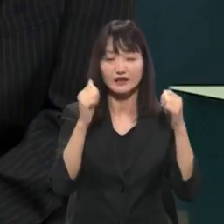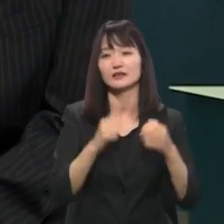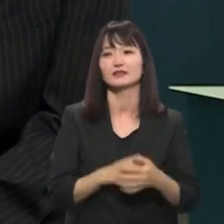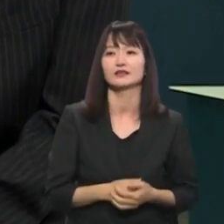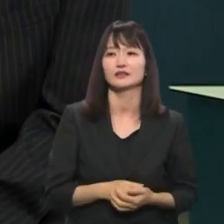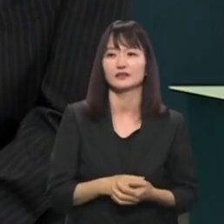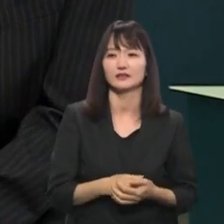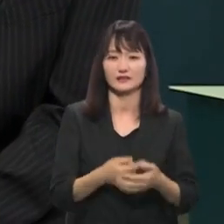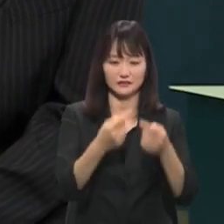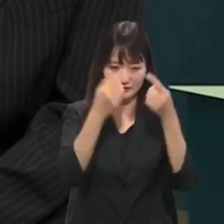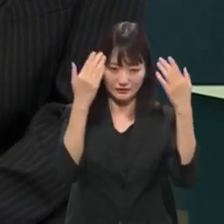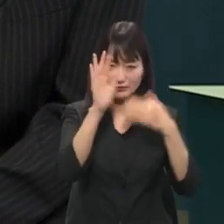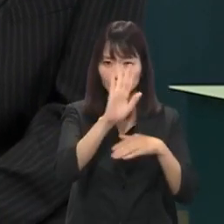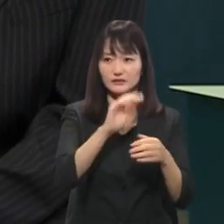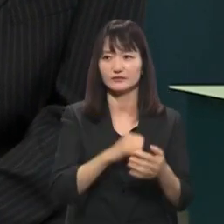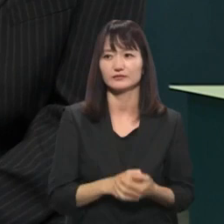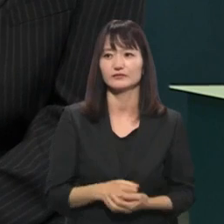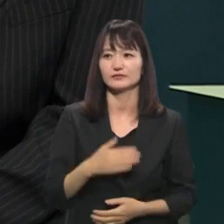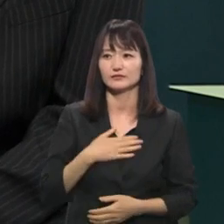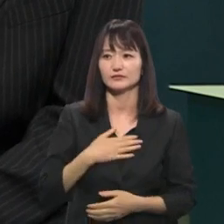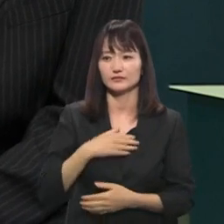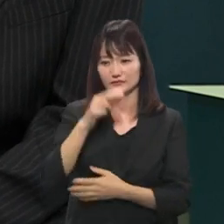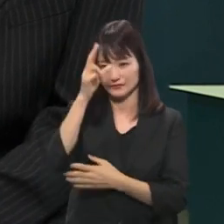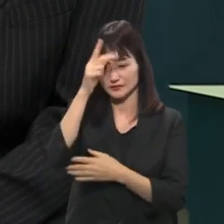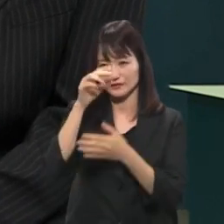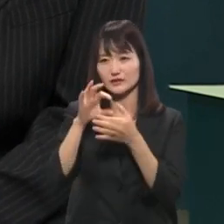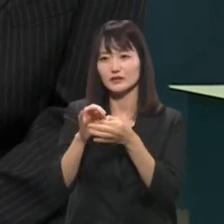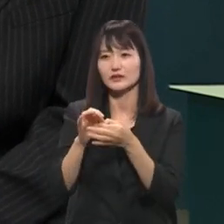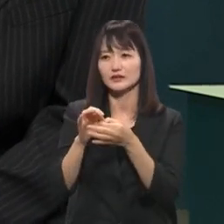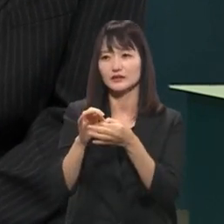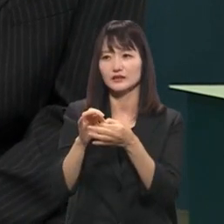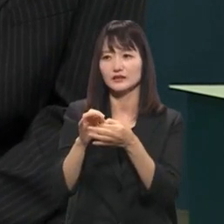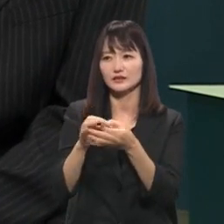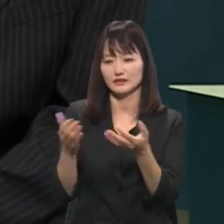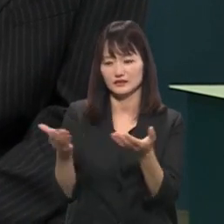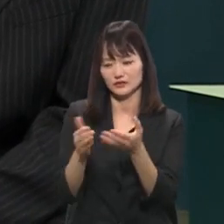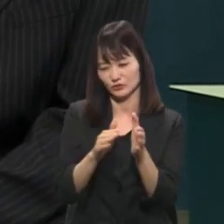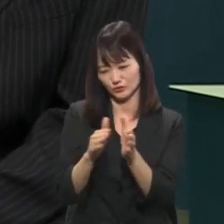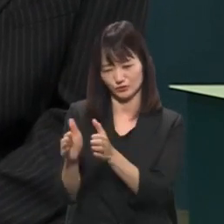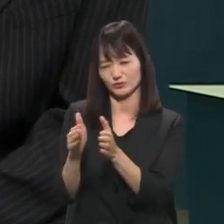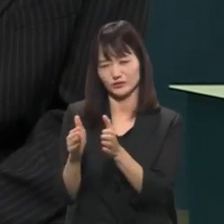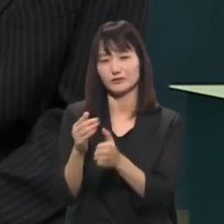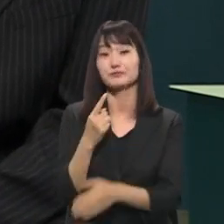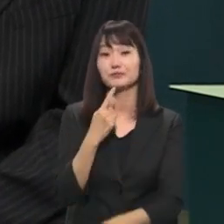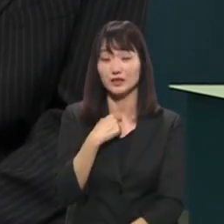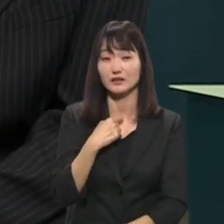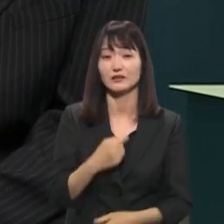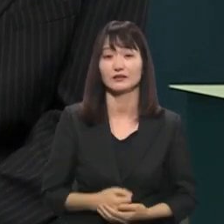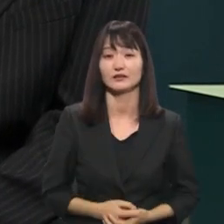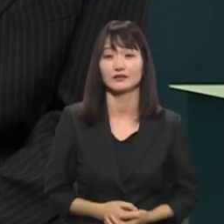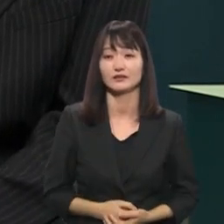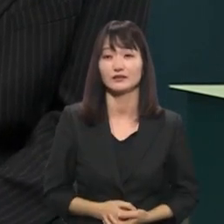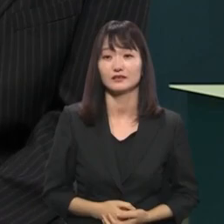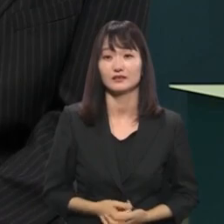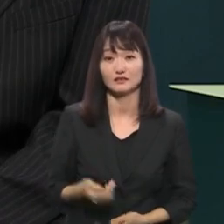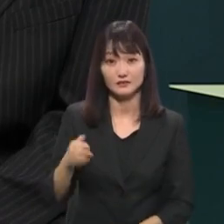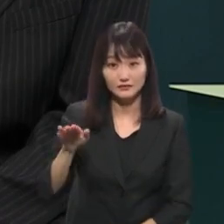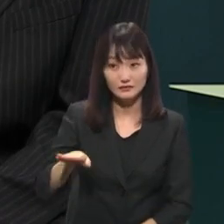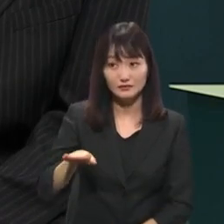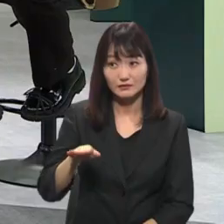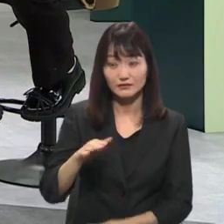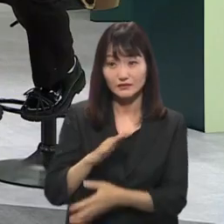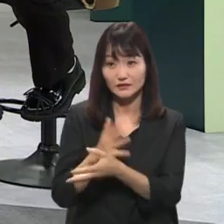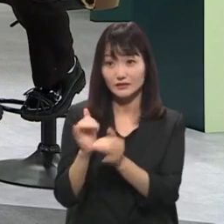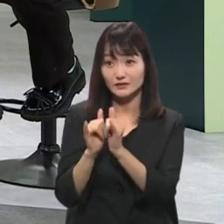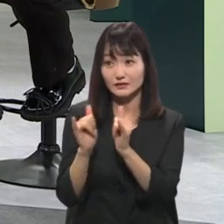학교는 아니고 그냥 제가 그걸 준비를 한 조금 했었습니다 그런데 개그맨으로